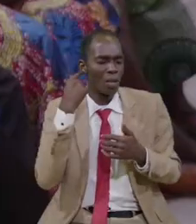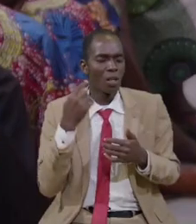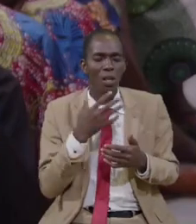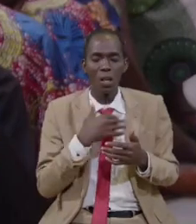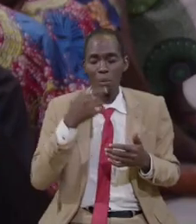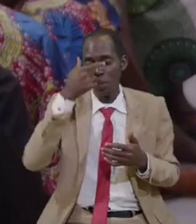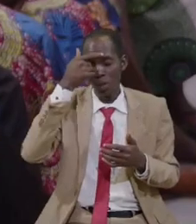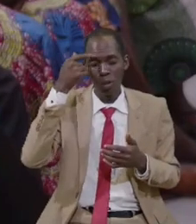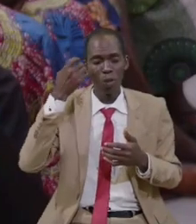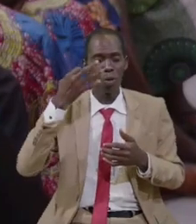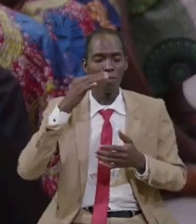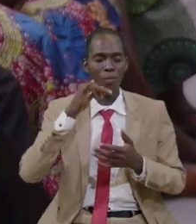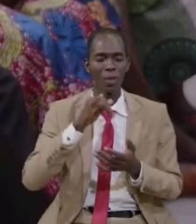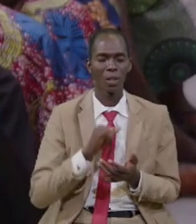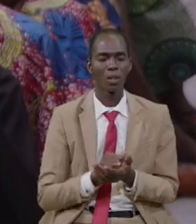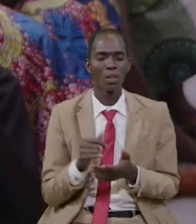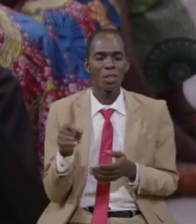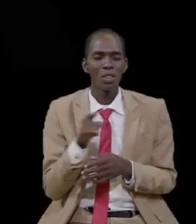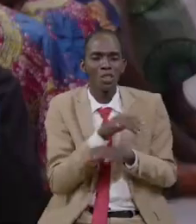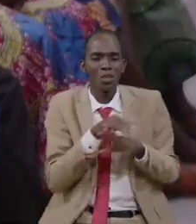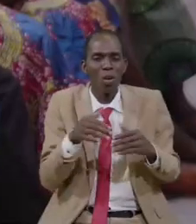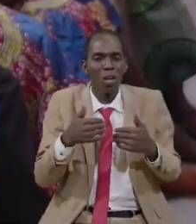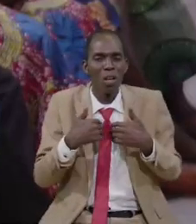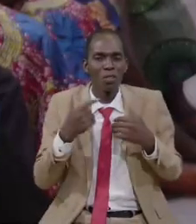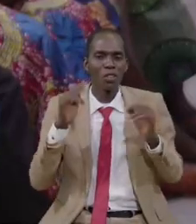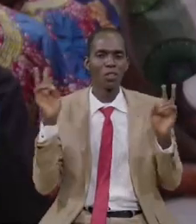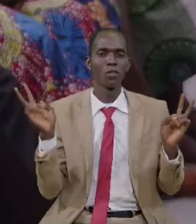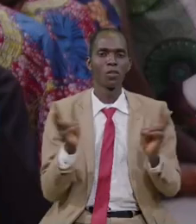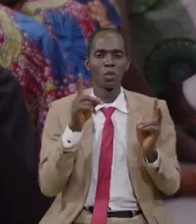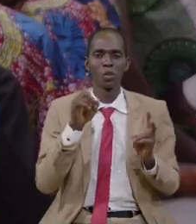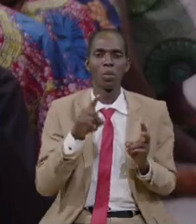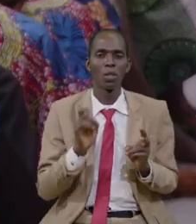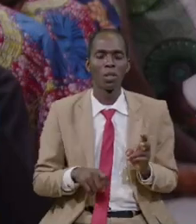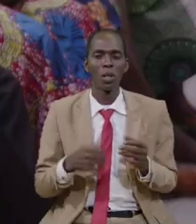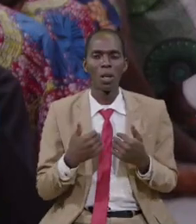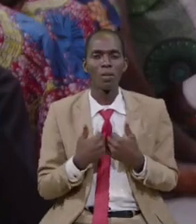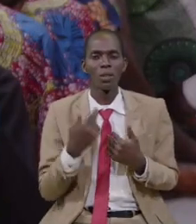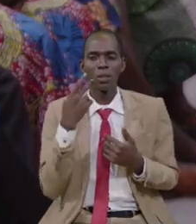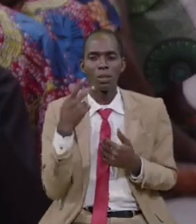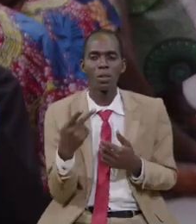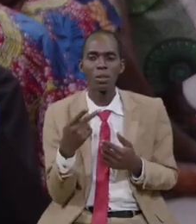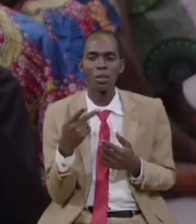Et pour cela, ils n'ont pas la victoire qu'ils devraient avoir. Verset 2.